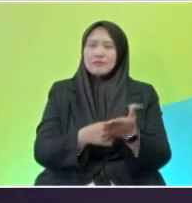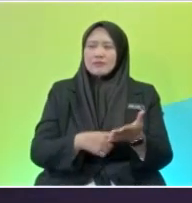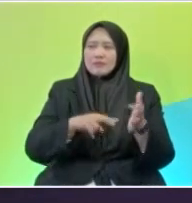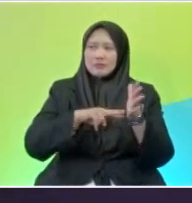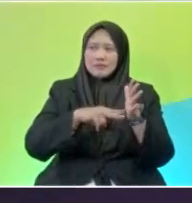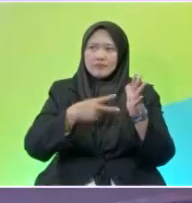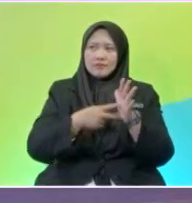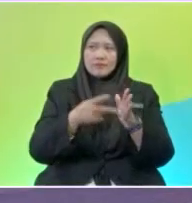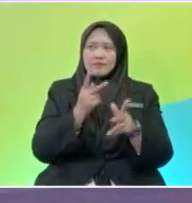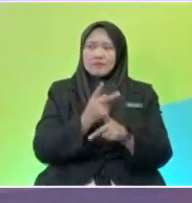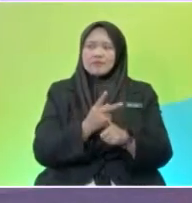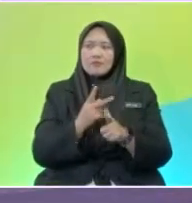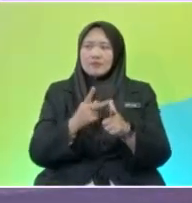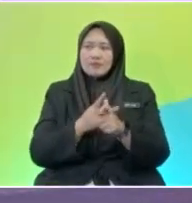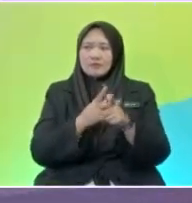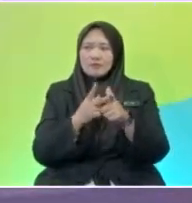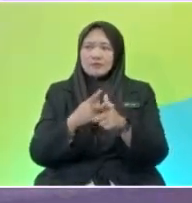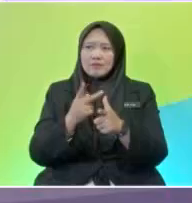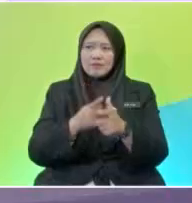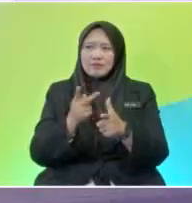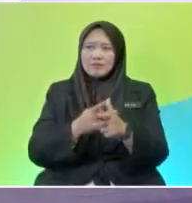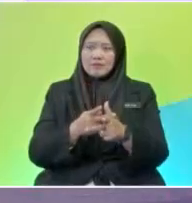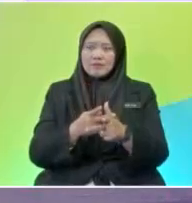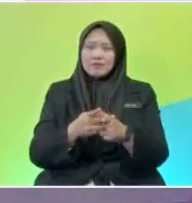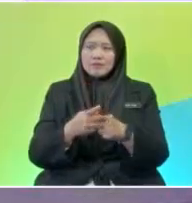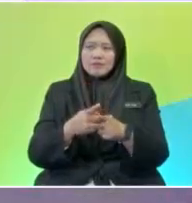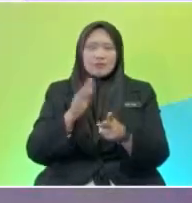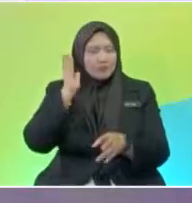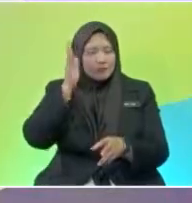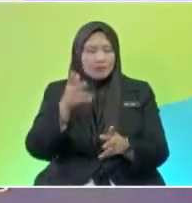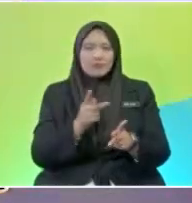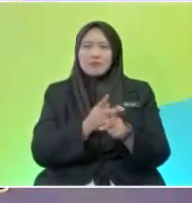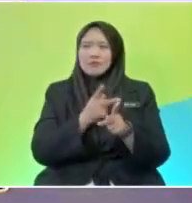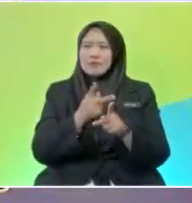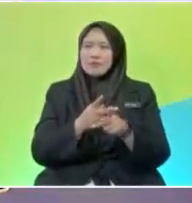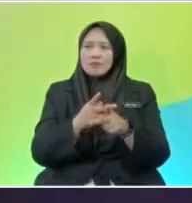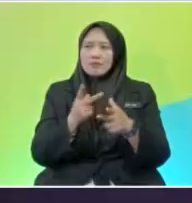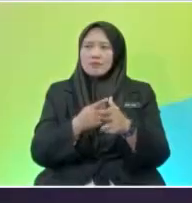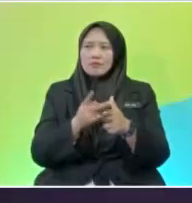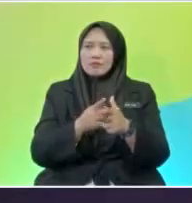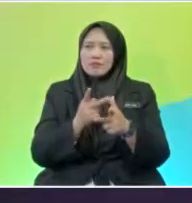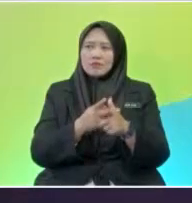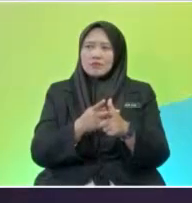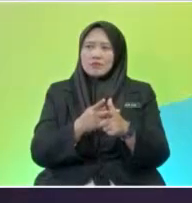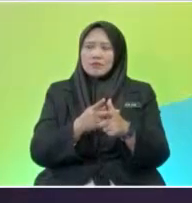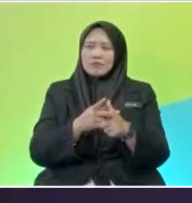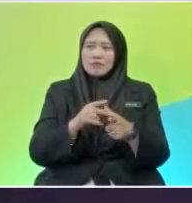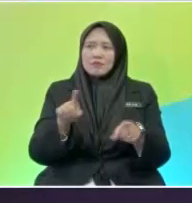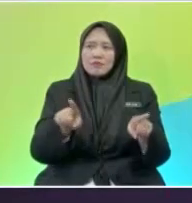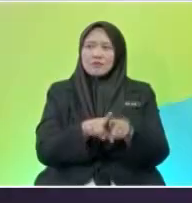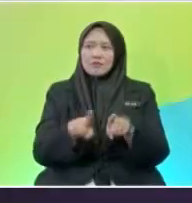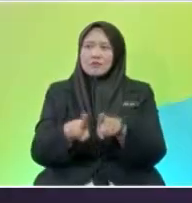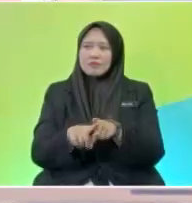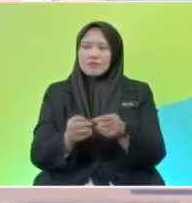pengungsian di mana kita akan berfungsi sama banyak oke pemadam nih dia akan berkongsi sama banyak